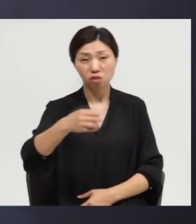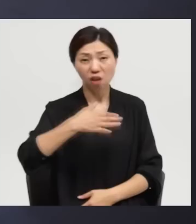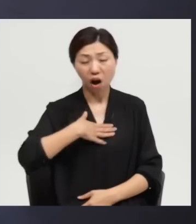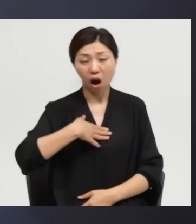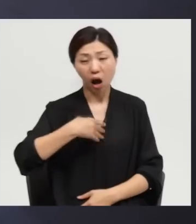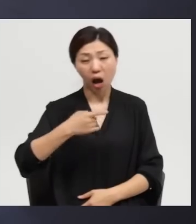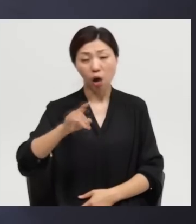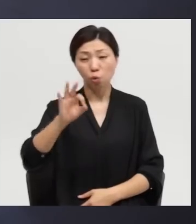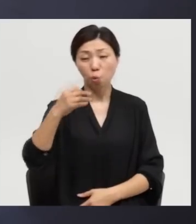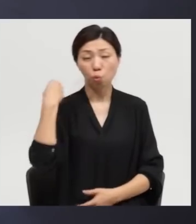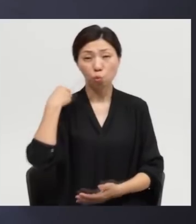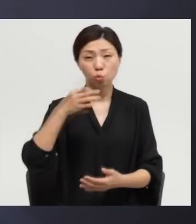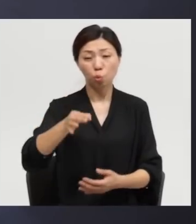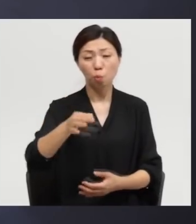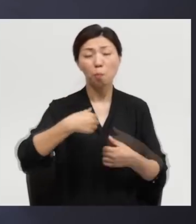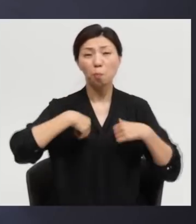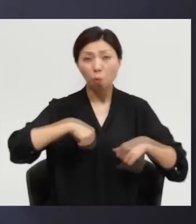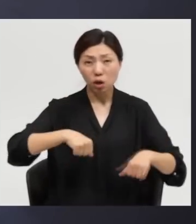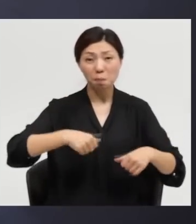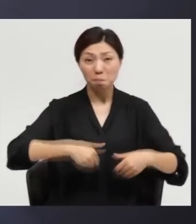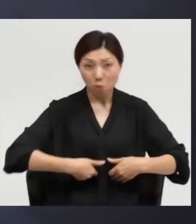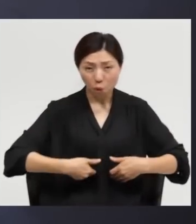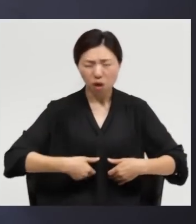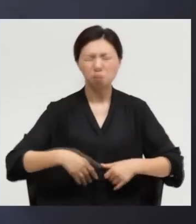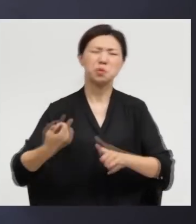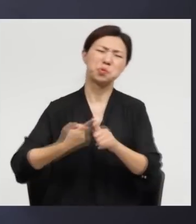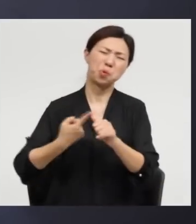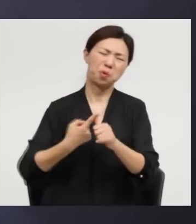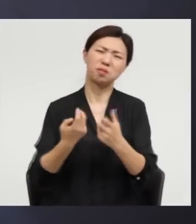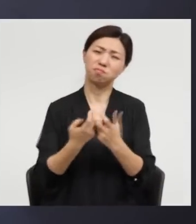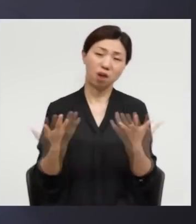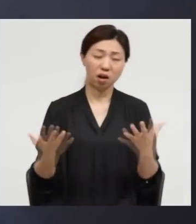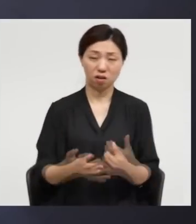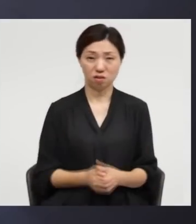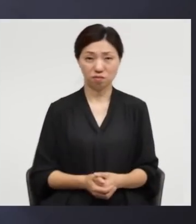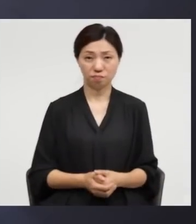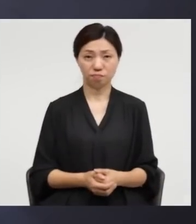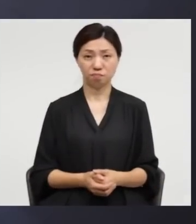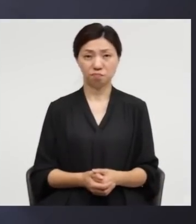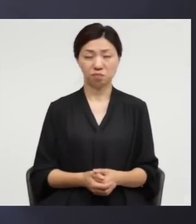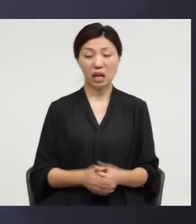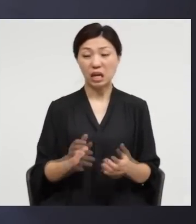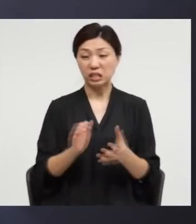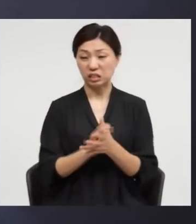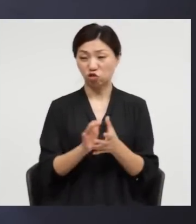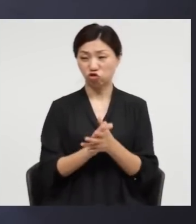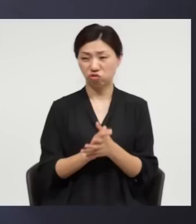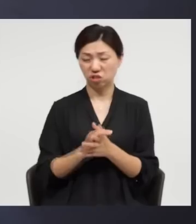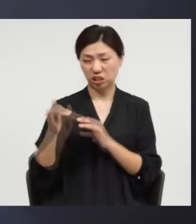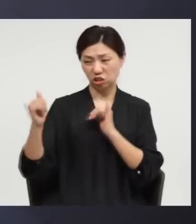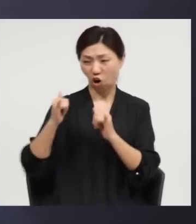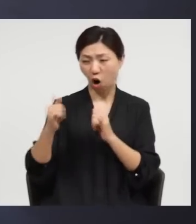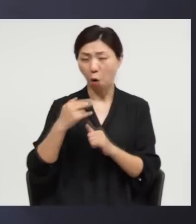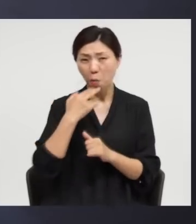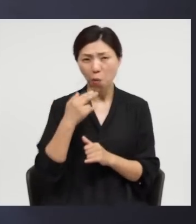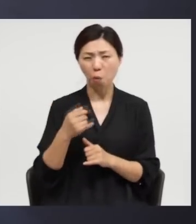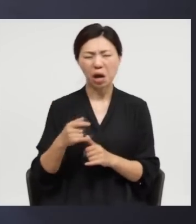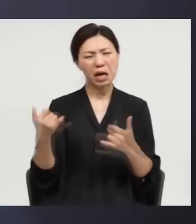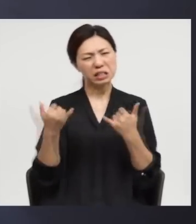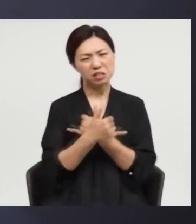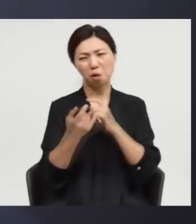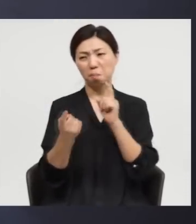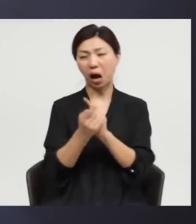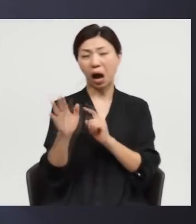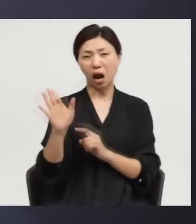싶으면 욕을 좀 얻어먹어야 돼. 형제 간에 뭐 몇 년간 서로 안 본다든지 친구지 간에 연락 안 한다. 그 정도 감수해야지